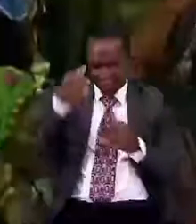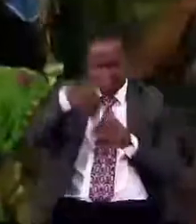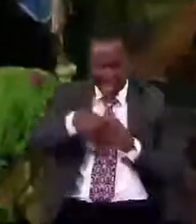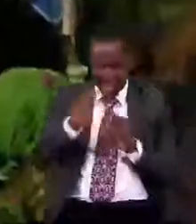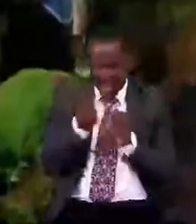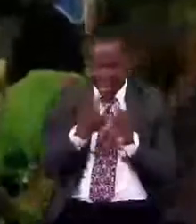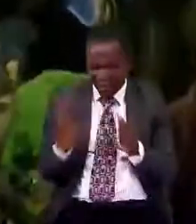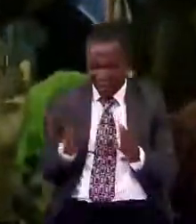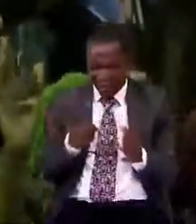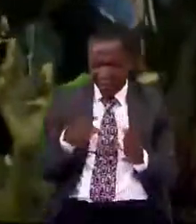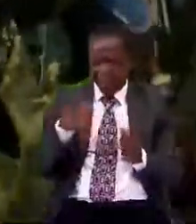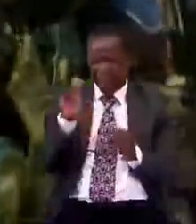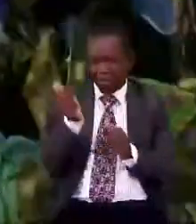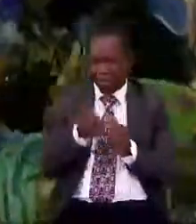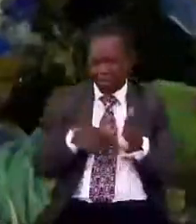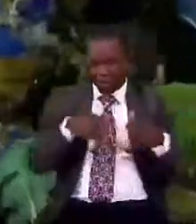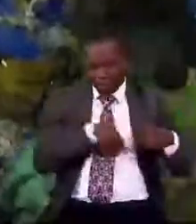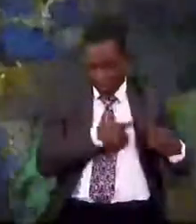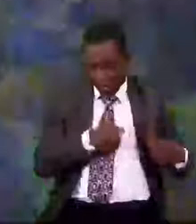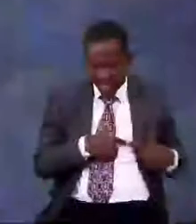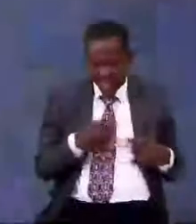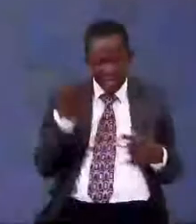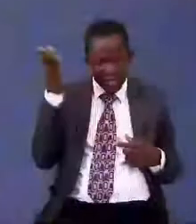au nom de Jésus-Christ.